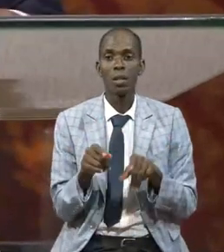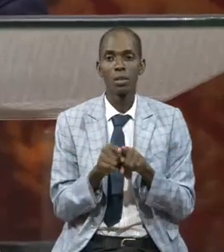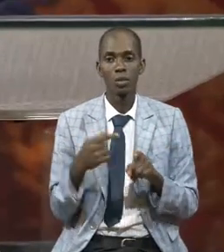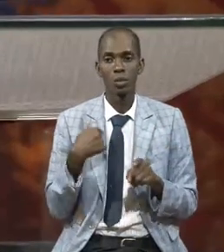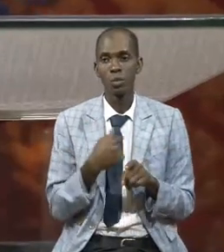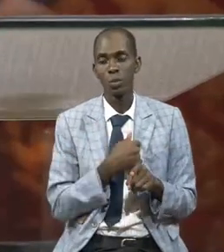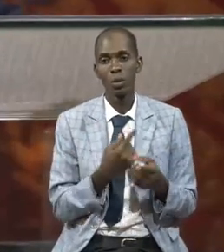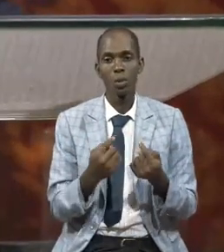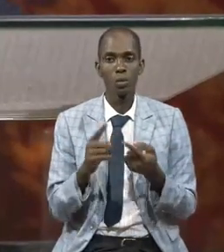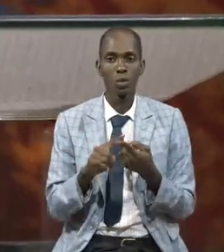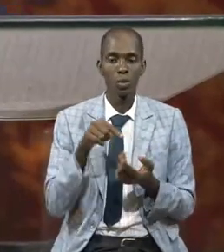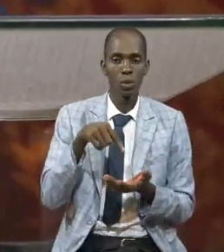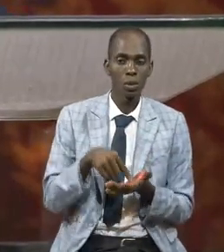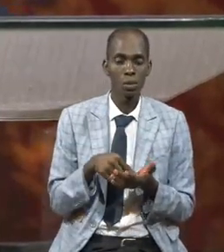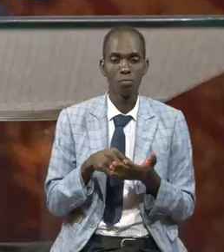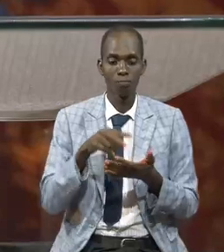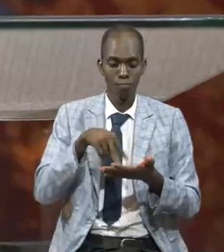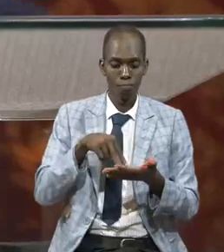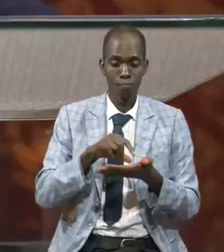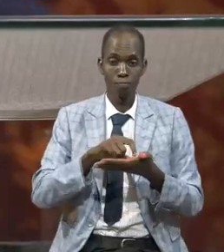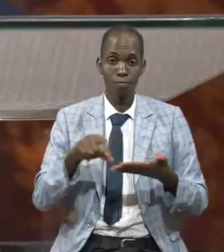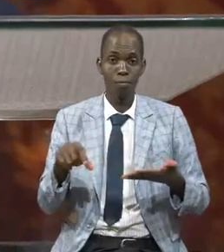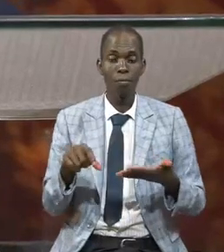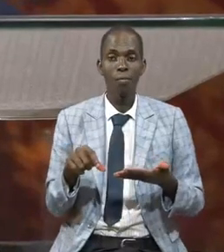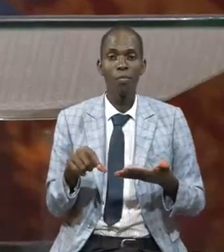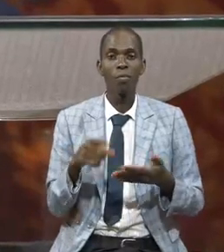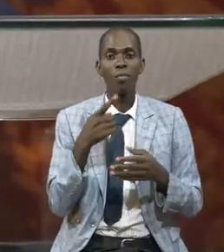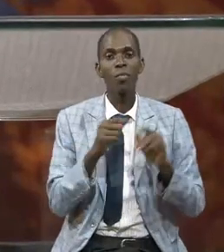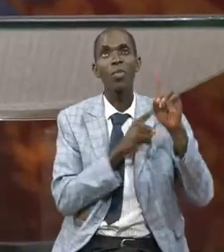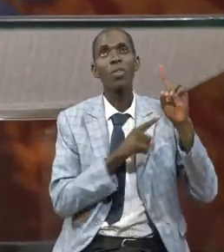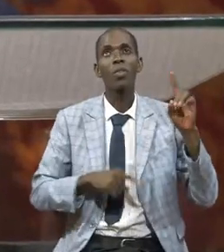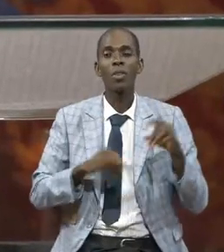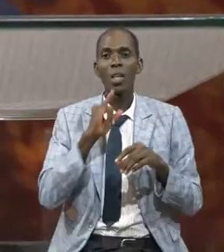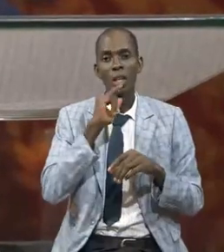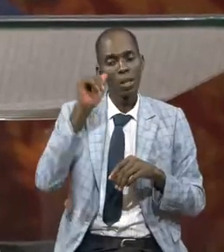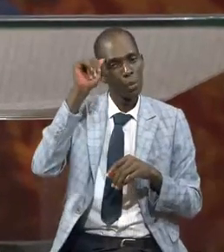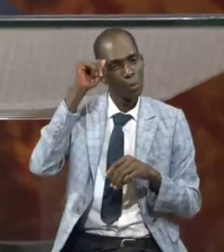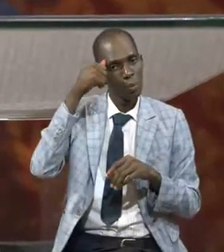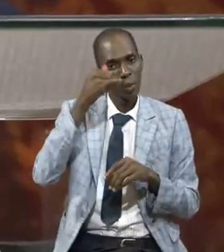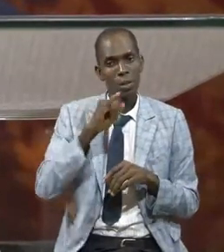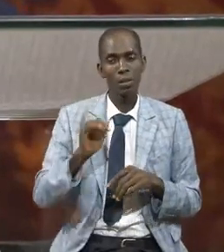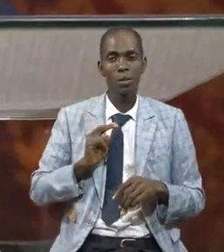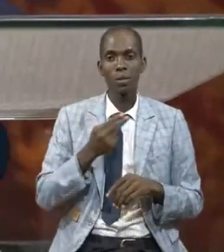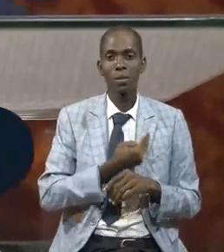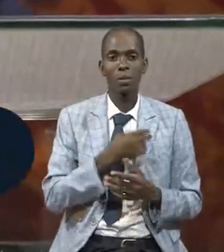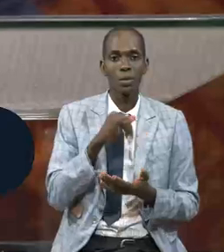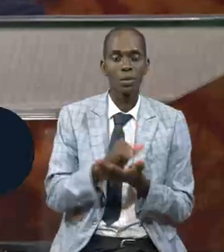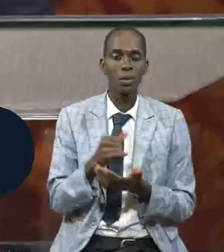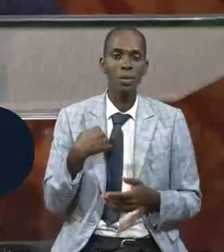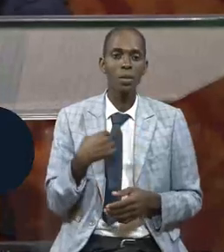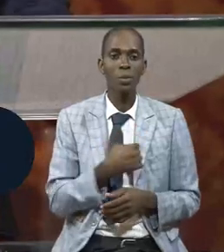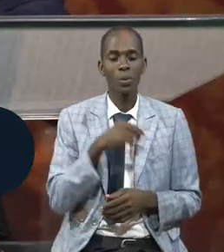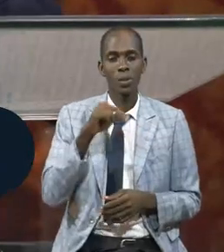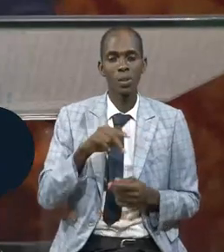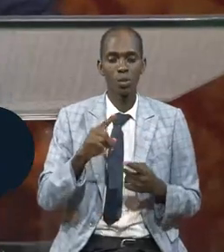Ce soir, comme nous sommes arrivés à ce passage, le Seigneur nous fait rappeler que nous